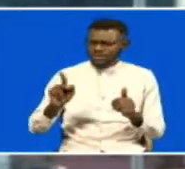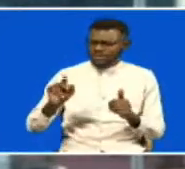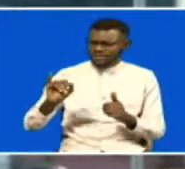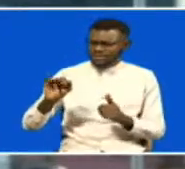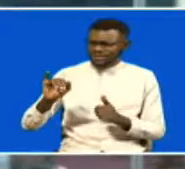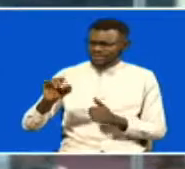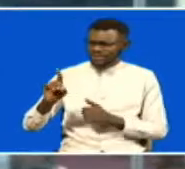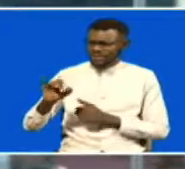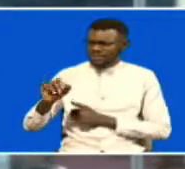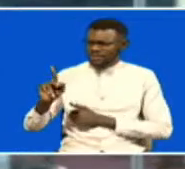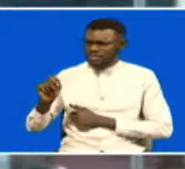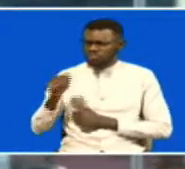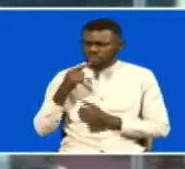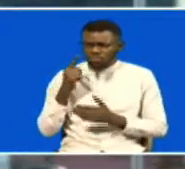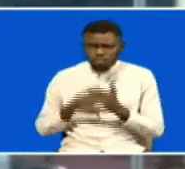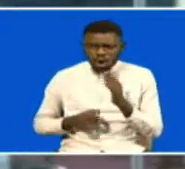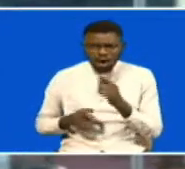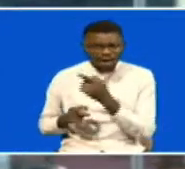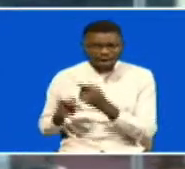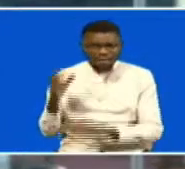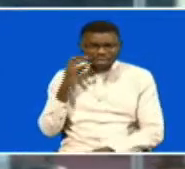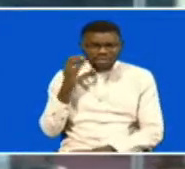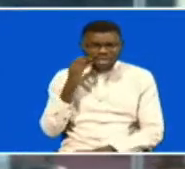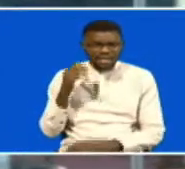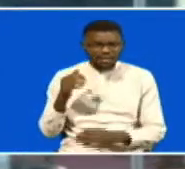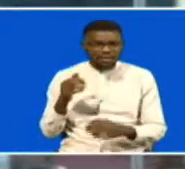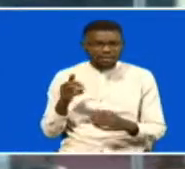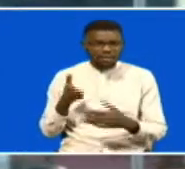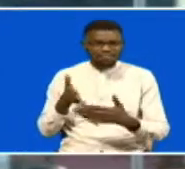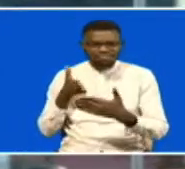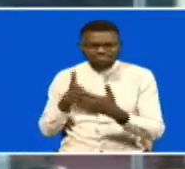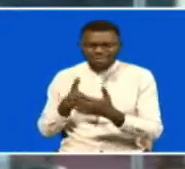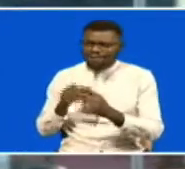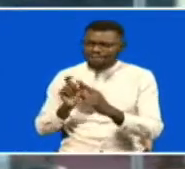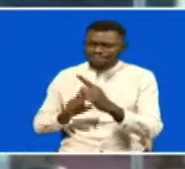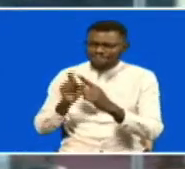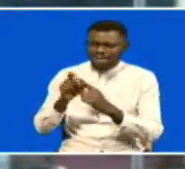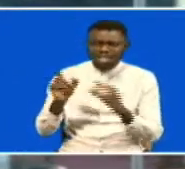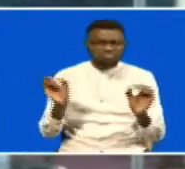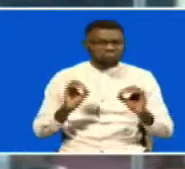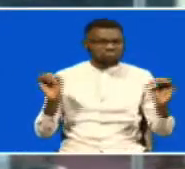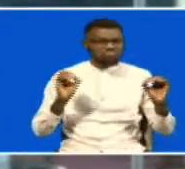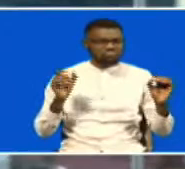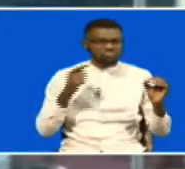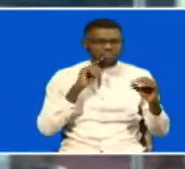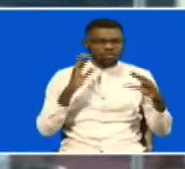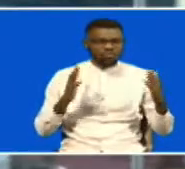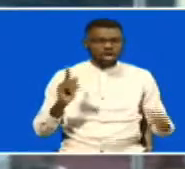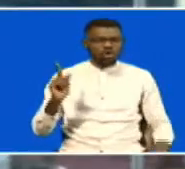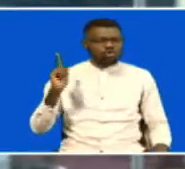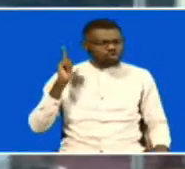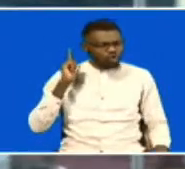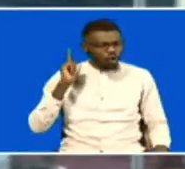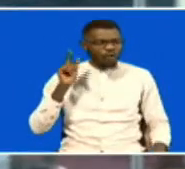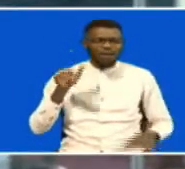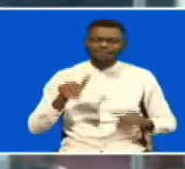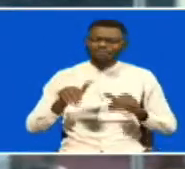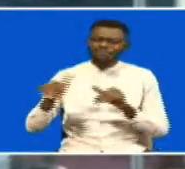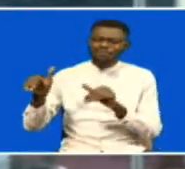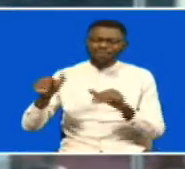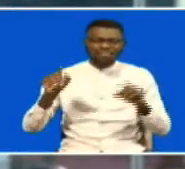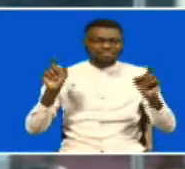kuwa yanayoendelea kumhusu Matiang'i ni njama ya kulipiza kisasi na kusema sheria itafuata ifaavyo mkondo